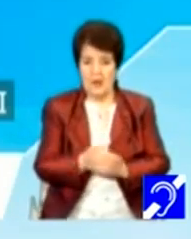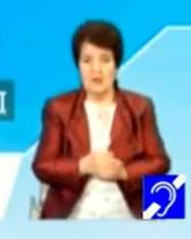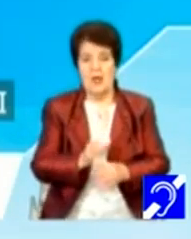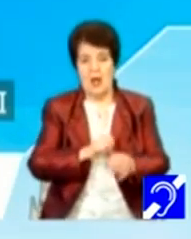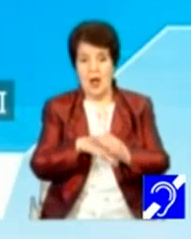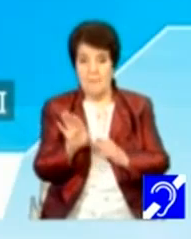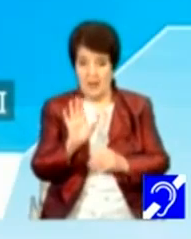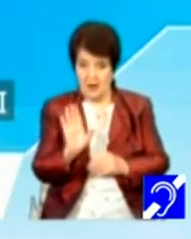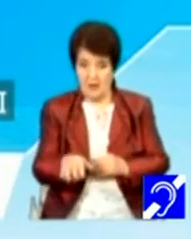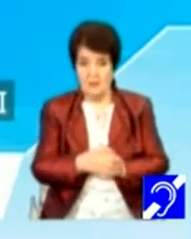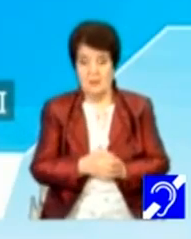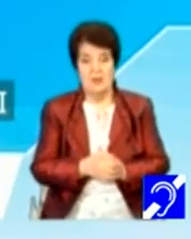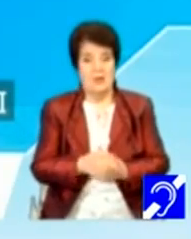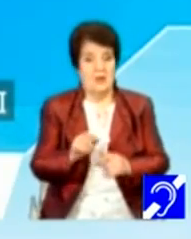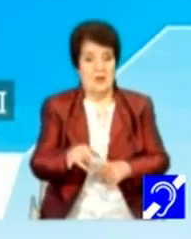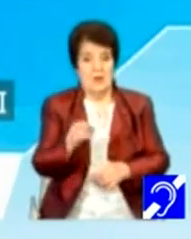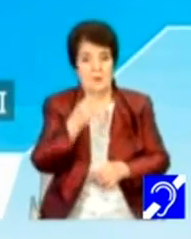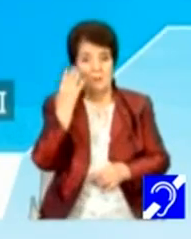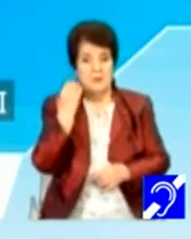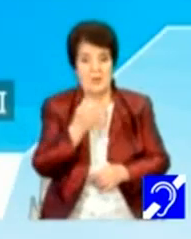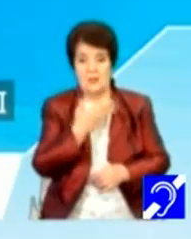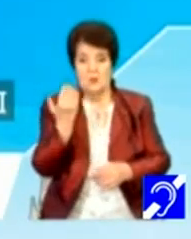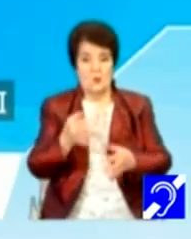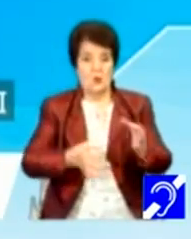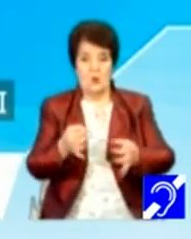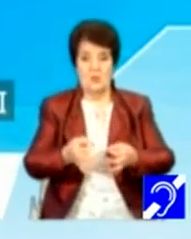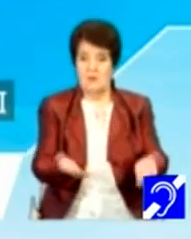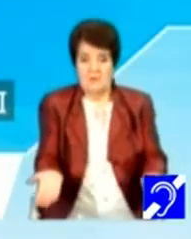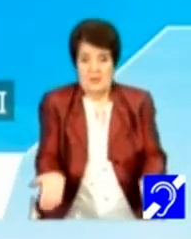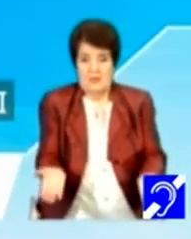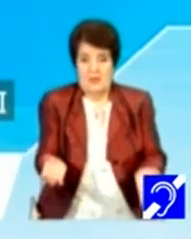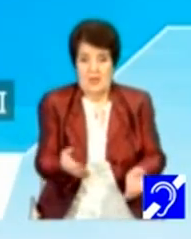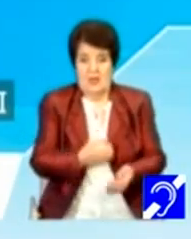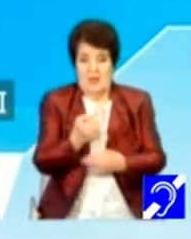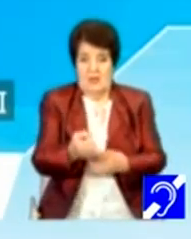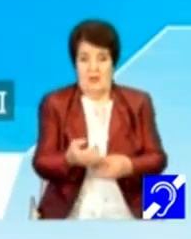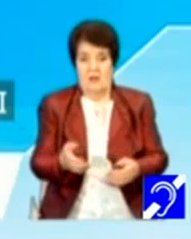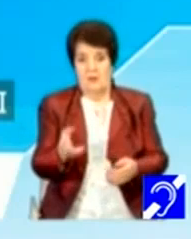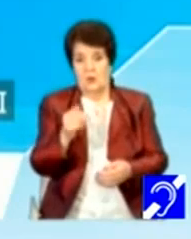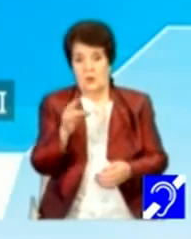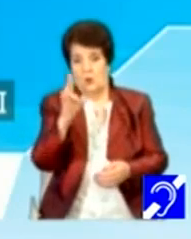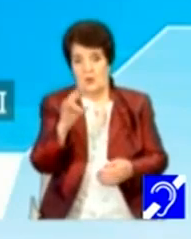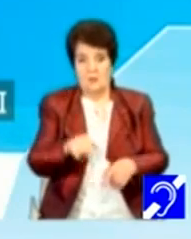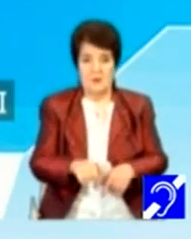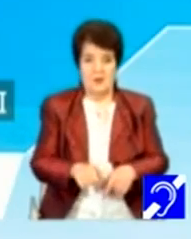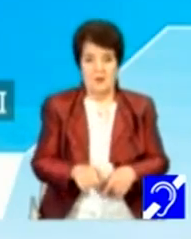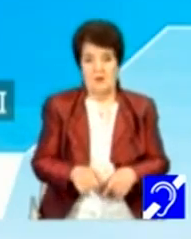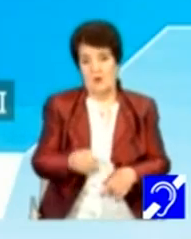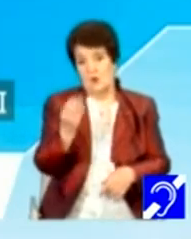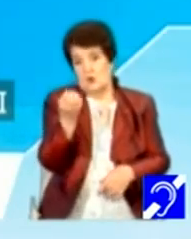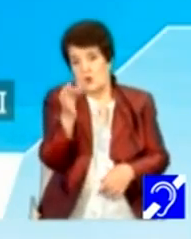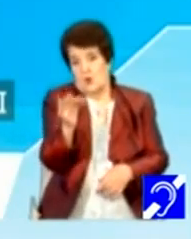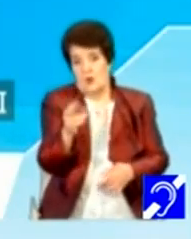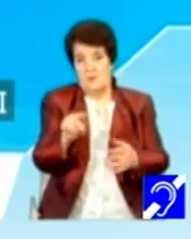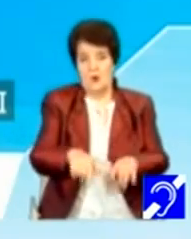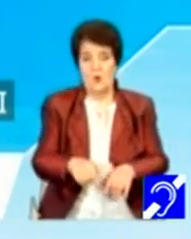nu are niciun dosar penal în Republica Moldova în care ar fi condamnat, deci nu riscă absolut nimic. Dodon este pe loc, este bine mersi, Șor pe loc,